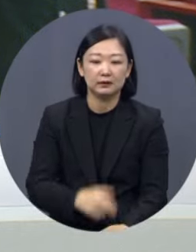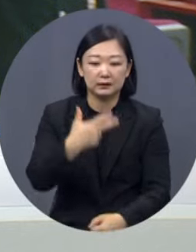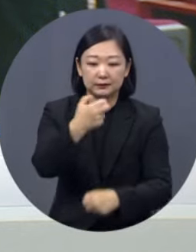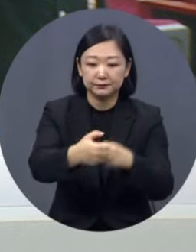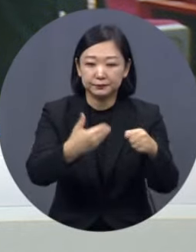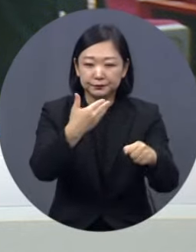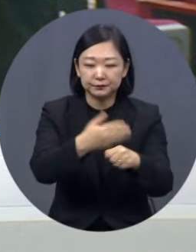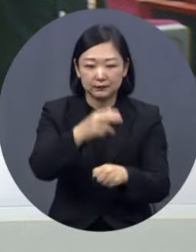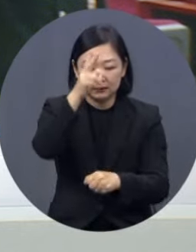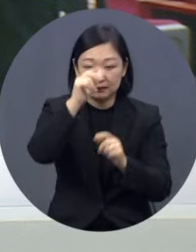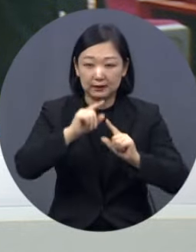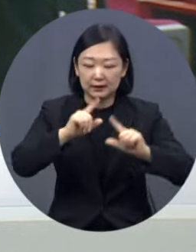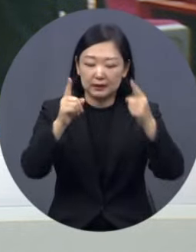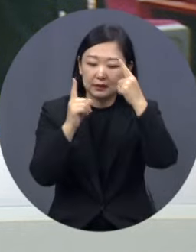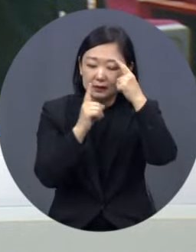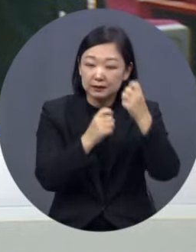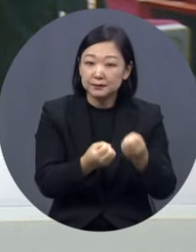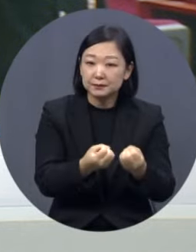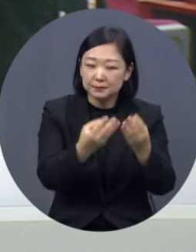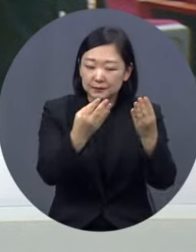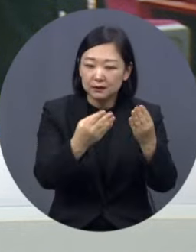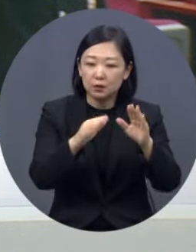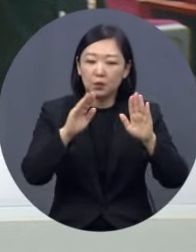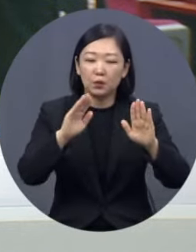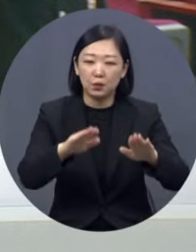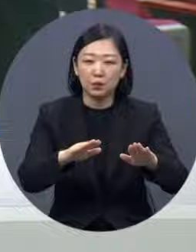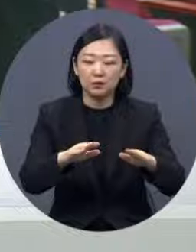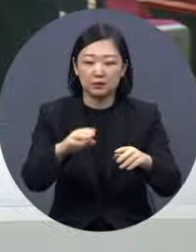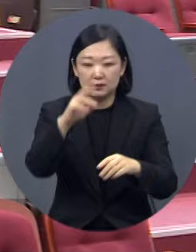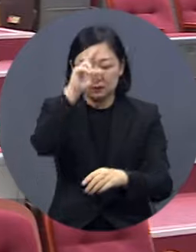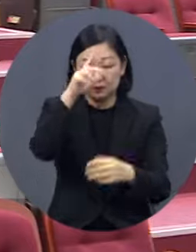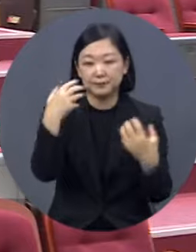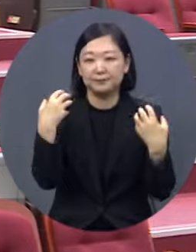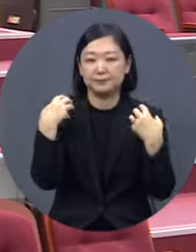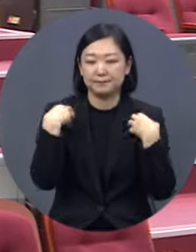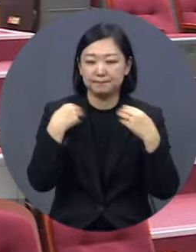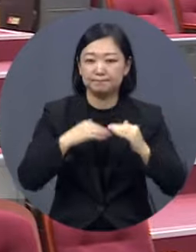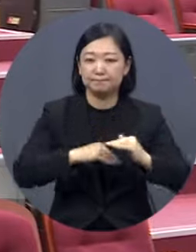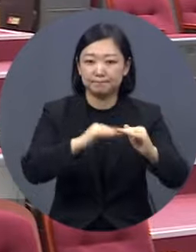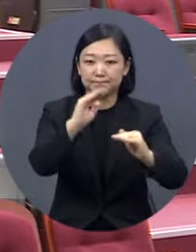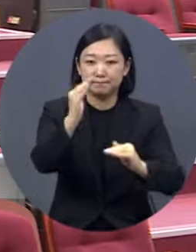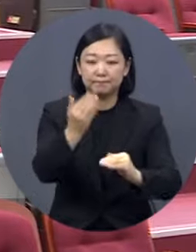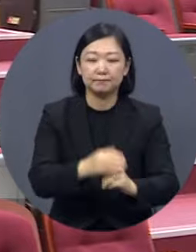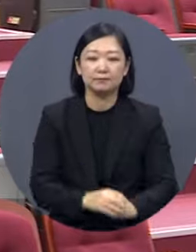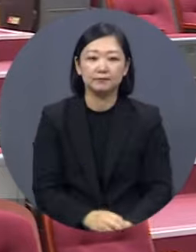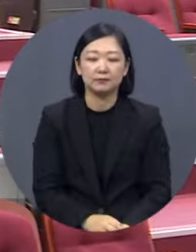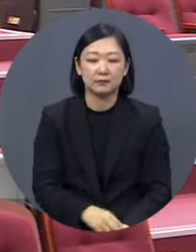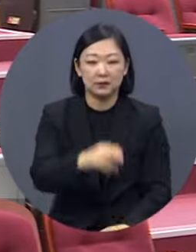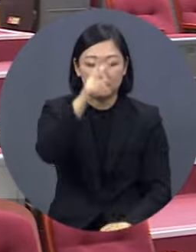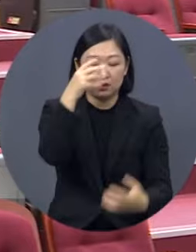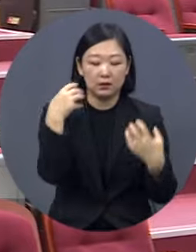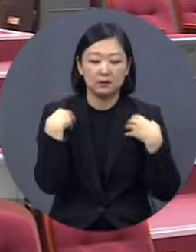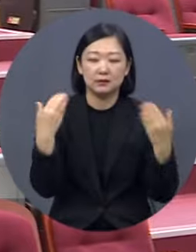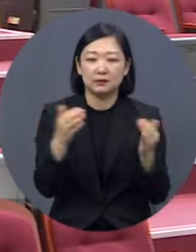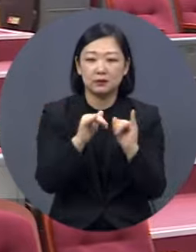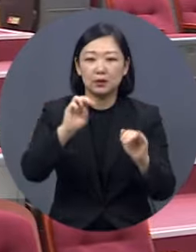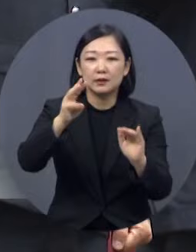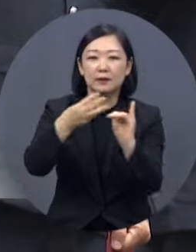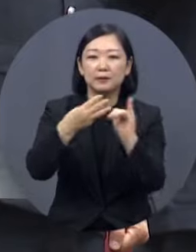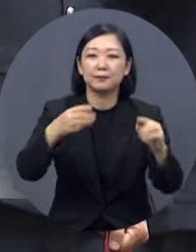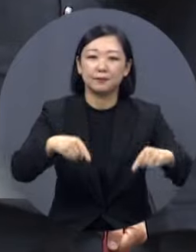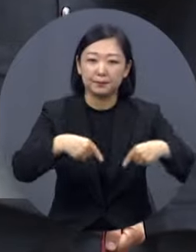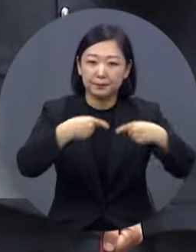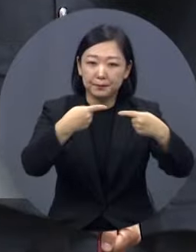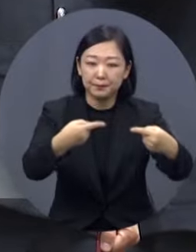제79주년 경찰의 날 기념식이 오늘 오전 제주경찰청에서 열렸습니다. 이번 기념식에는 제주경찰청 직원 300여 명이